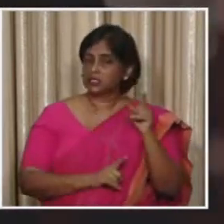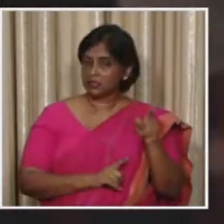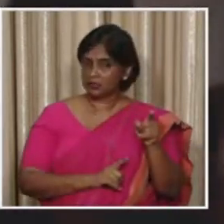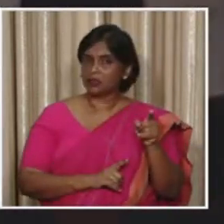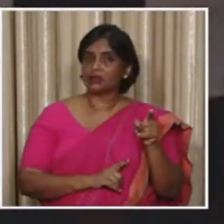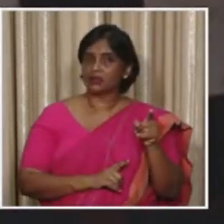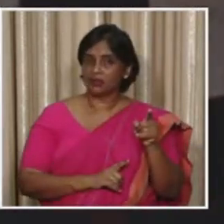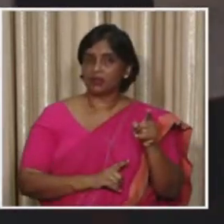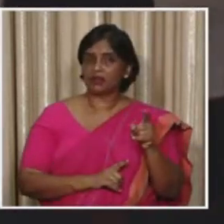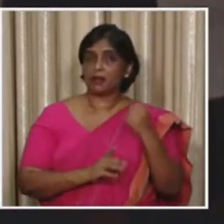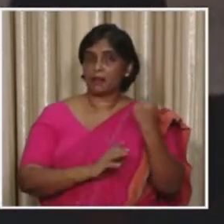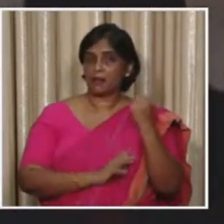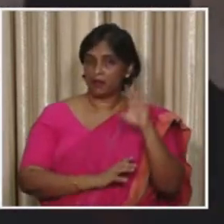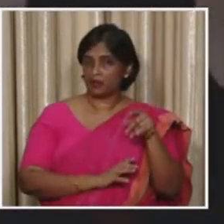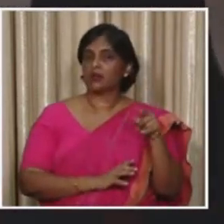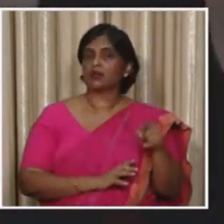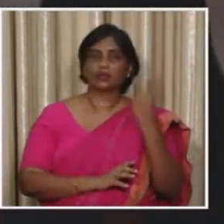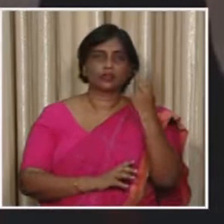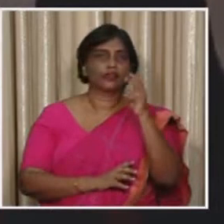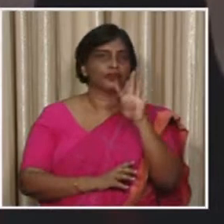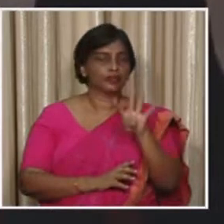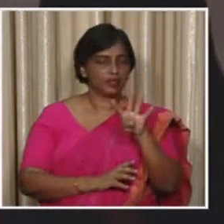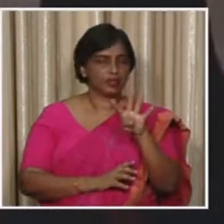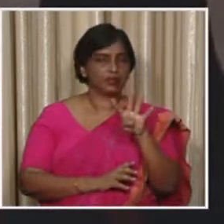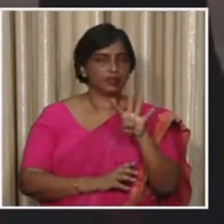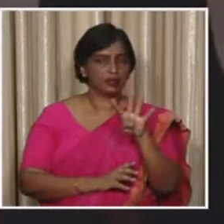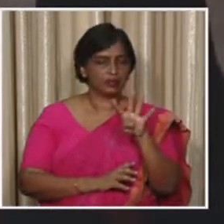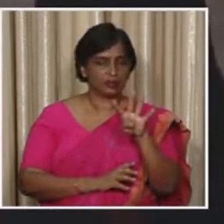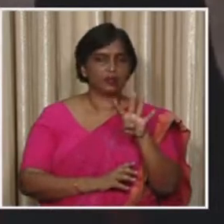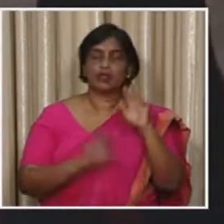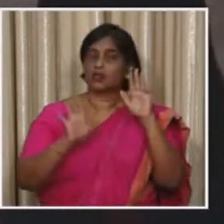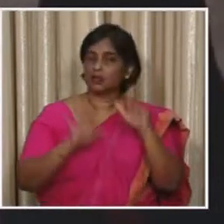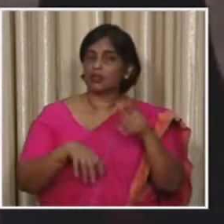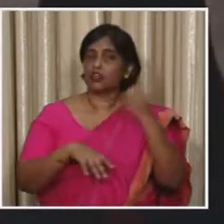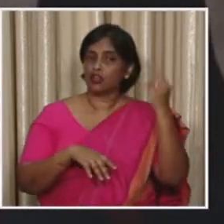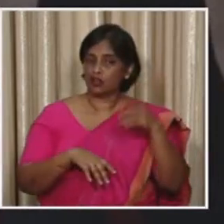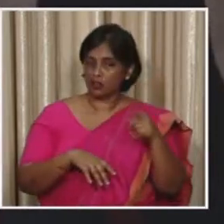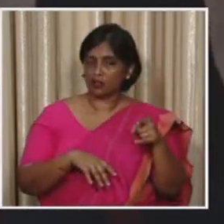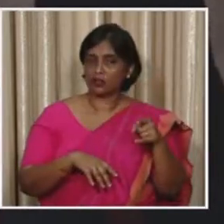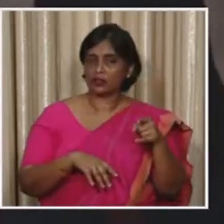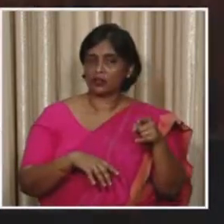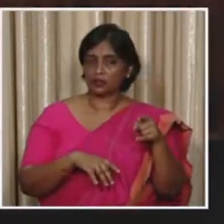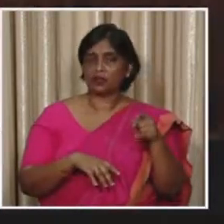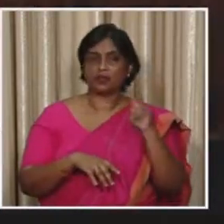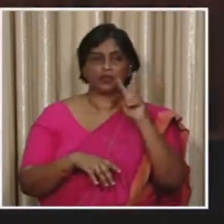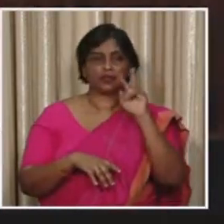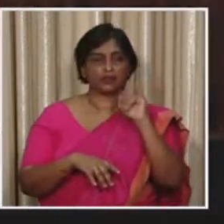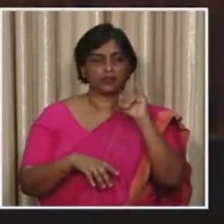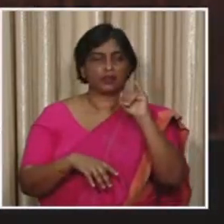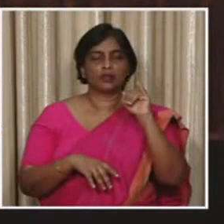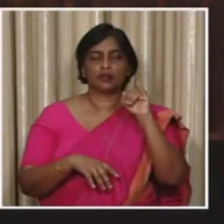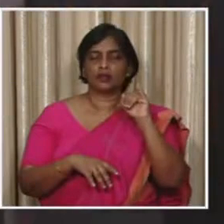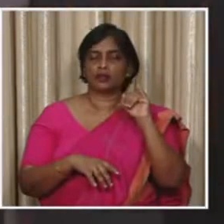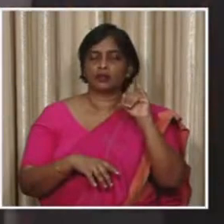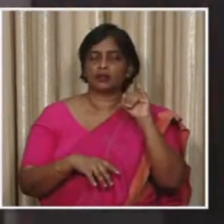ජනාධිපතිවරයා ඇති බලතල 90 2024 දිනැති අංක අරු කතානායකතුමනි 90/27